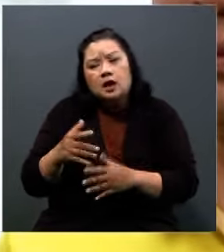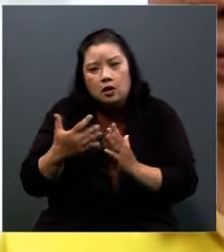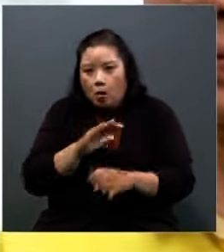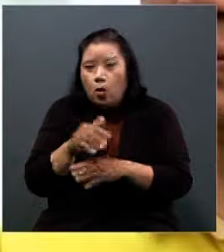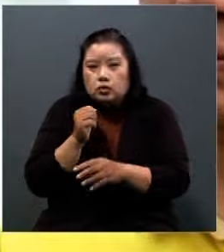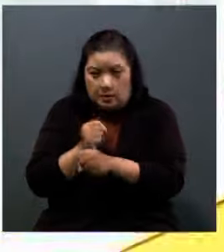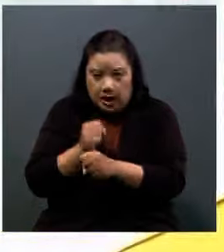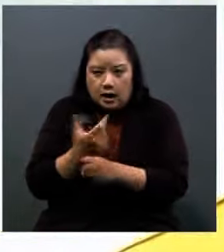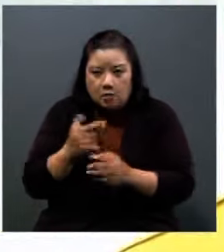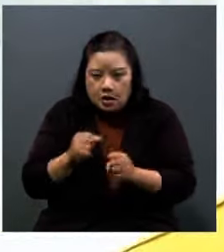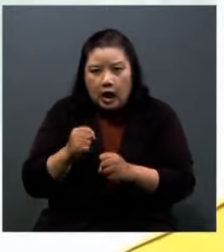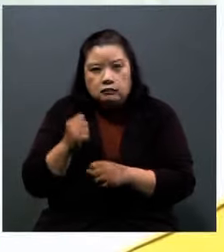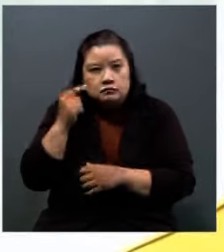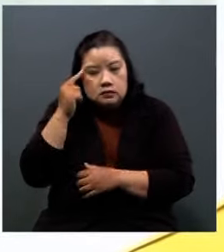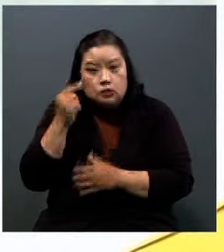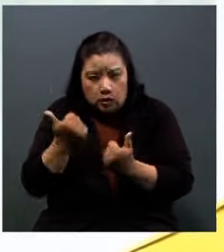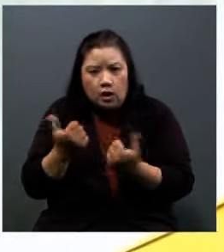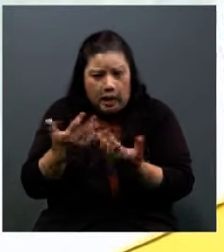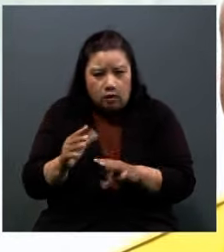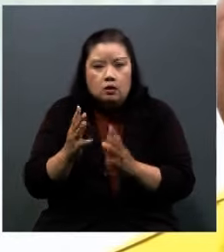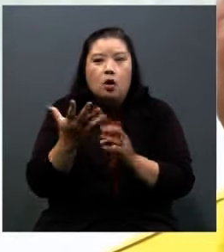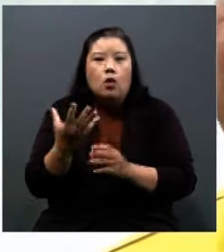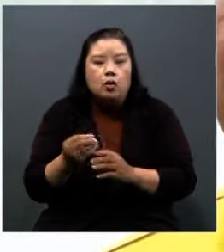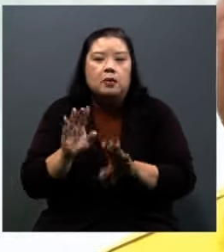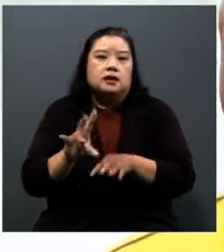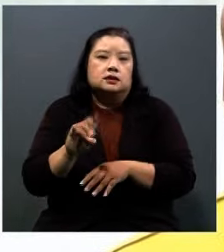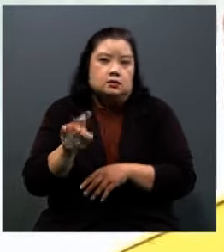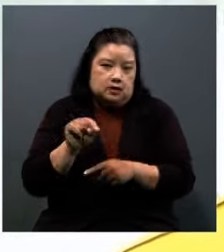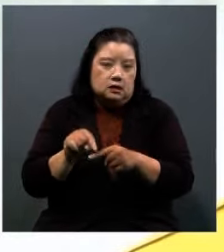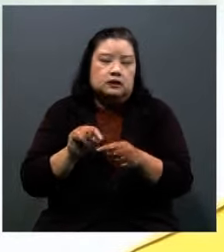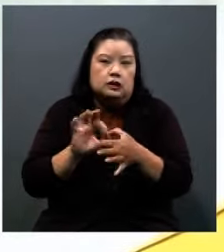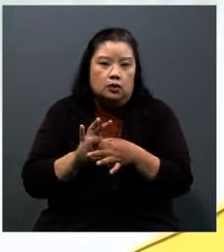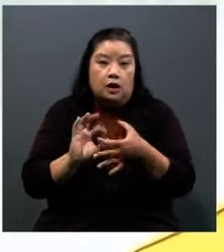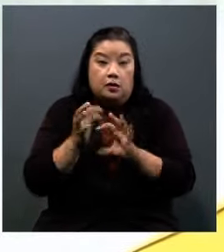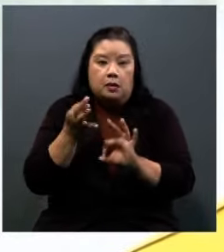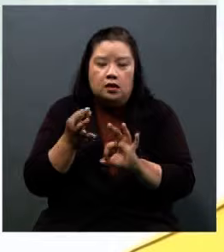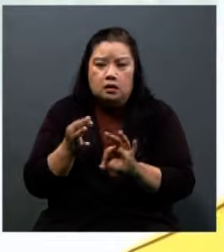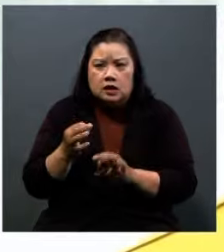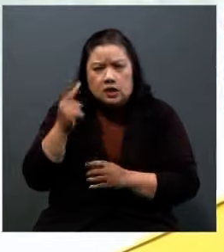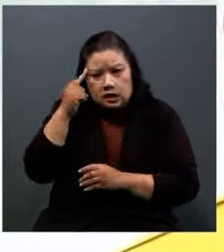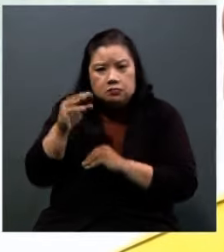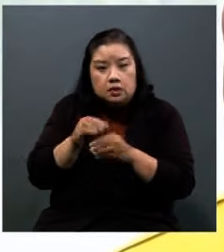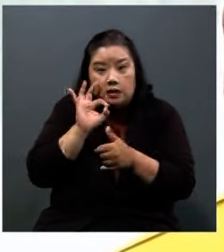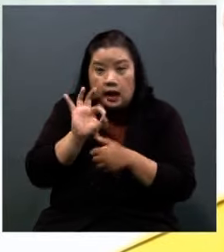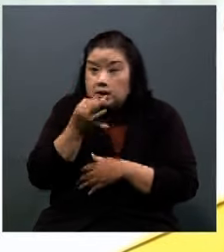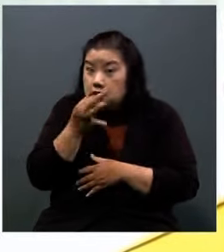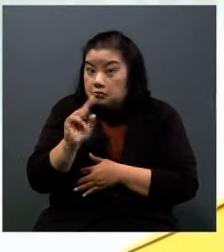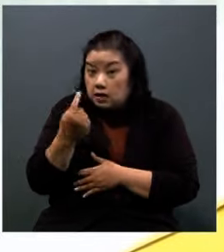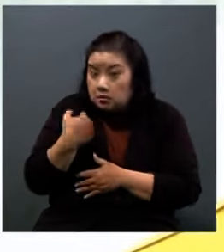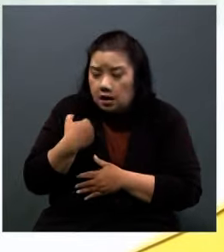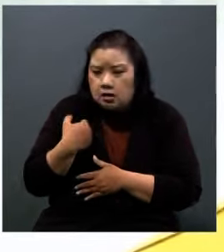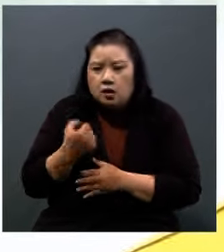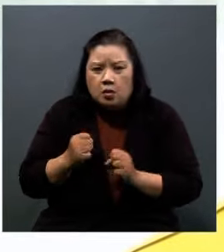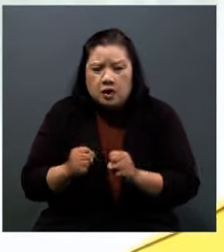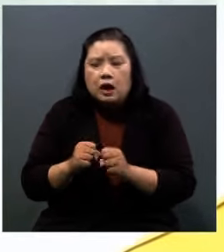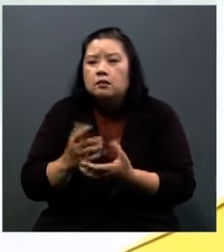ง70%ในการส่งเสริมให้มีการหาอาชีพหรือเปลี่ยนอาชีพได้หรือเปล่านะครับทางกระทรวงเกษตรเองก็มีการหาพืชผลที่เป็นไม้ยืนต้นเ